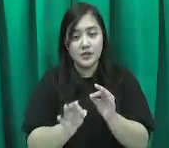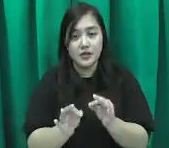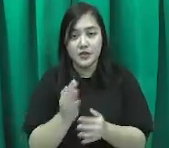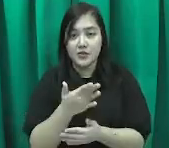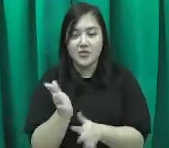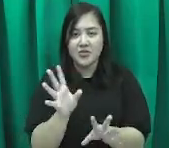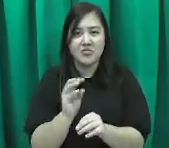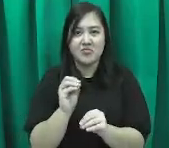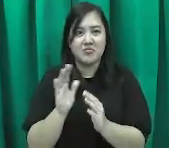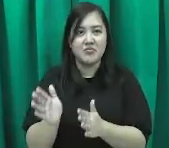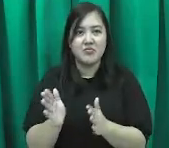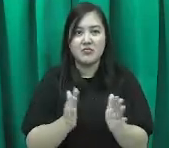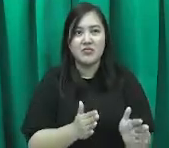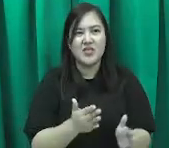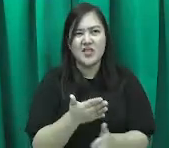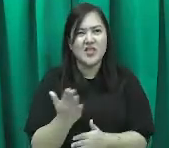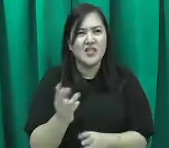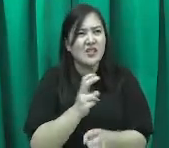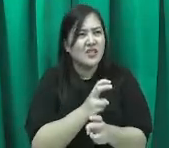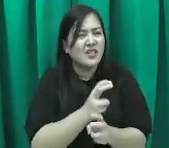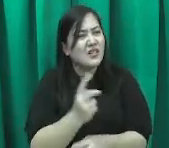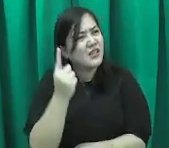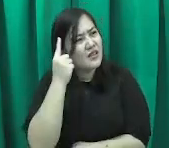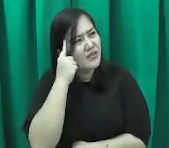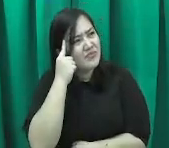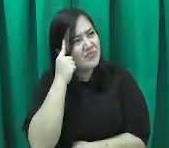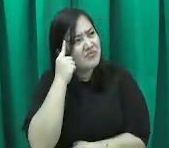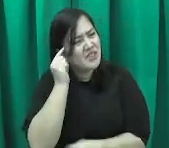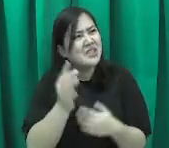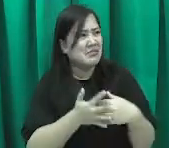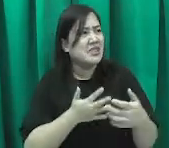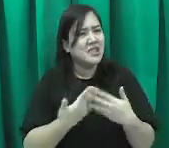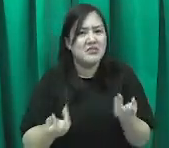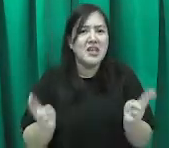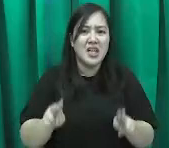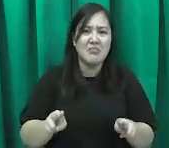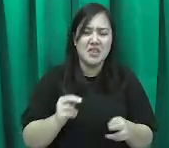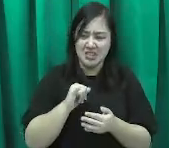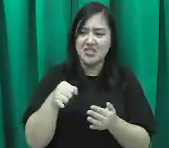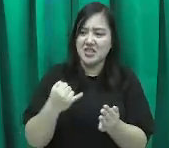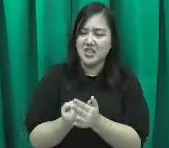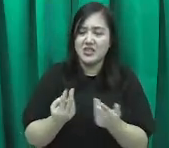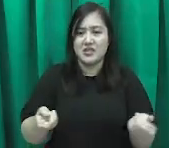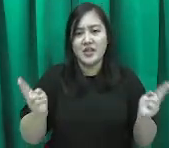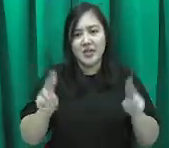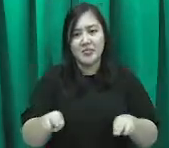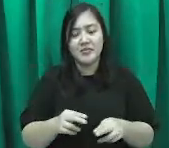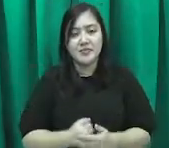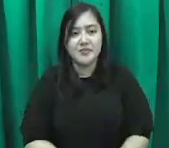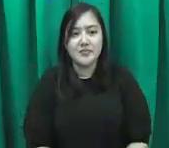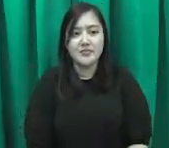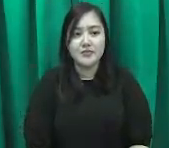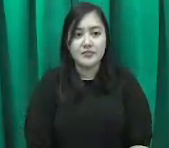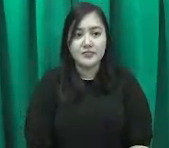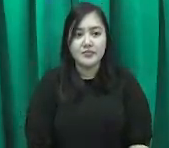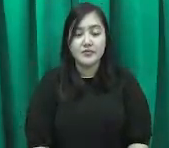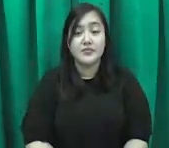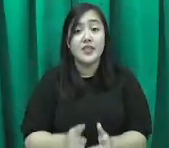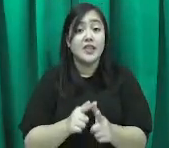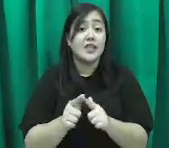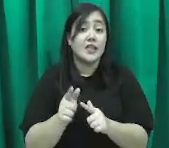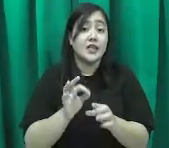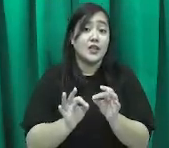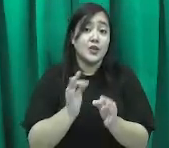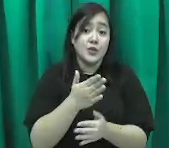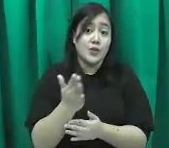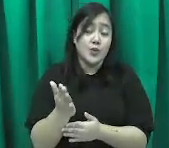siguro mag-iisip ka pa. Bahala na. Mga ganun ba? Actually, sir, parang ano rin siya eh. Parang it would also serve as a checklist kung may plano